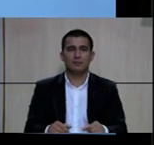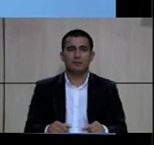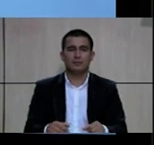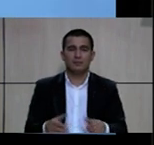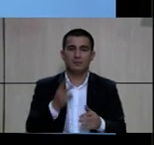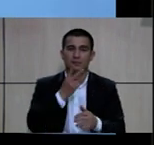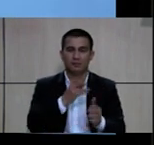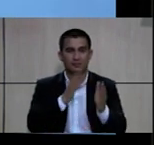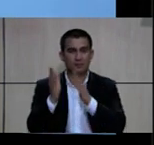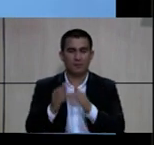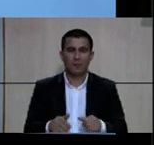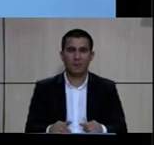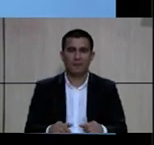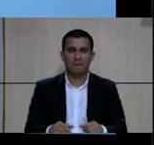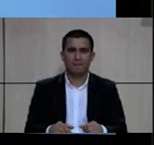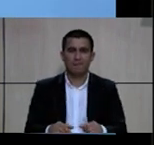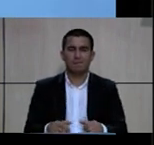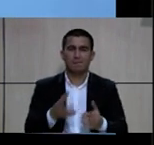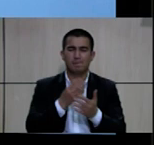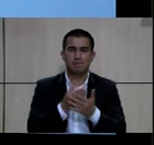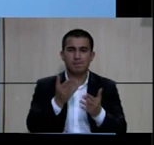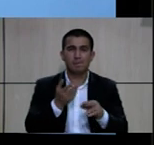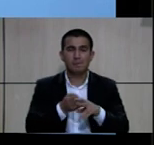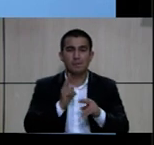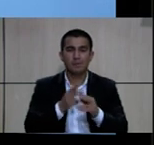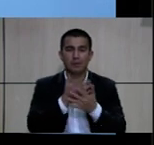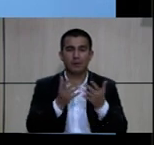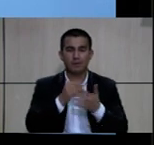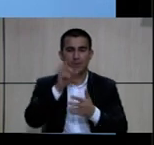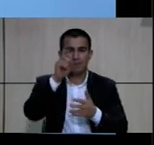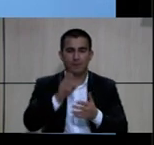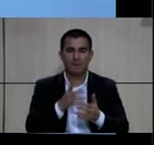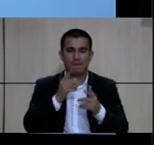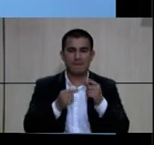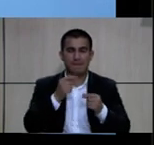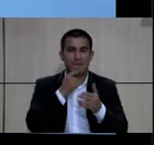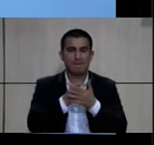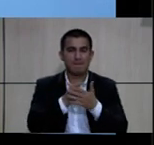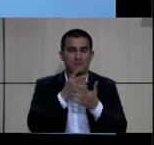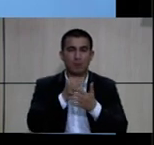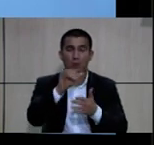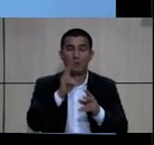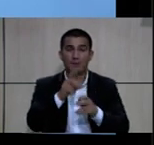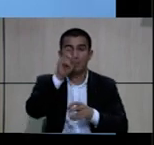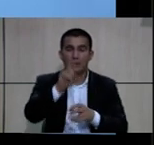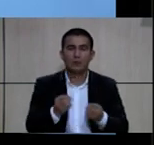Ikkinchi savolimiz. Sut emizuvchilarning ko'krak umurtqasi nechta umurtqadan iborat?